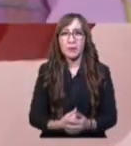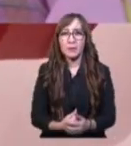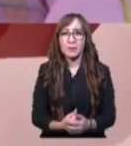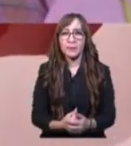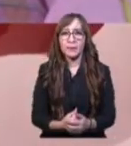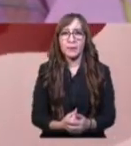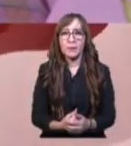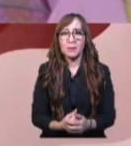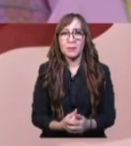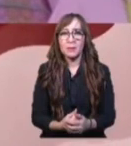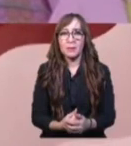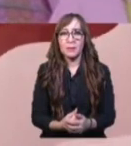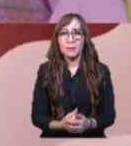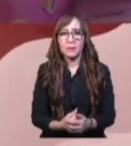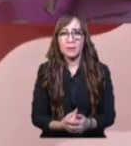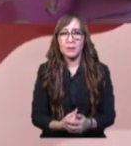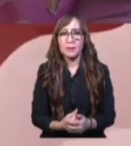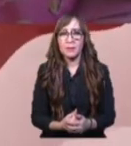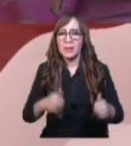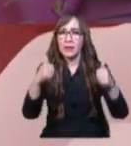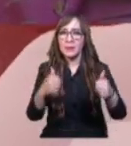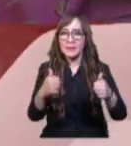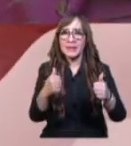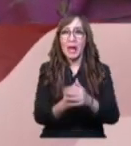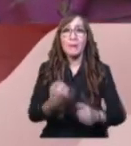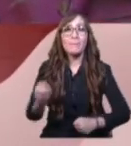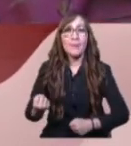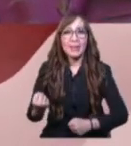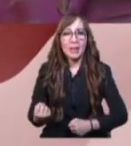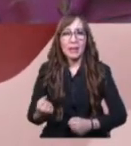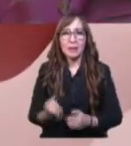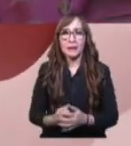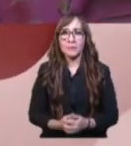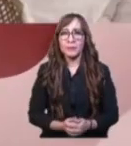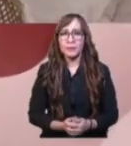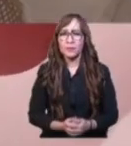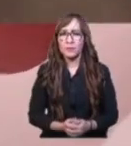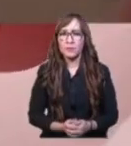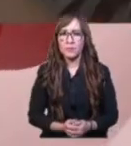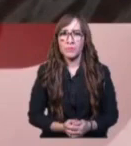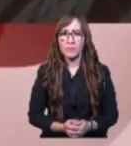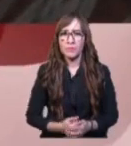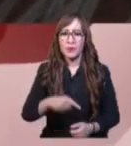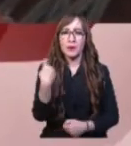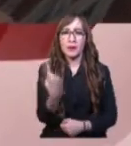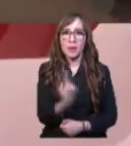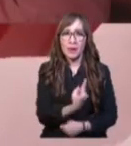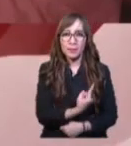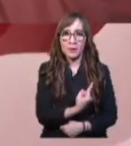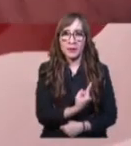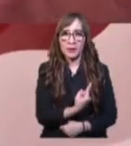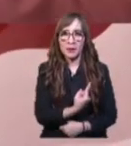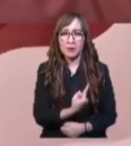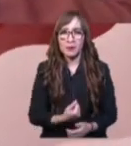potensi market yang dihadirkan sama digital. Karena jujur, dari pengalaman kami di Tuku, kami juga